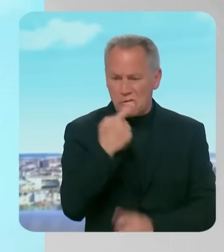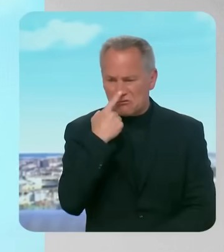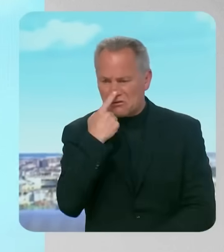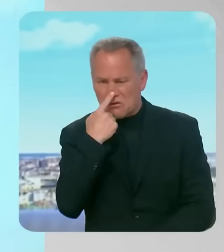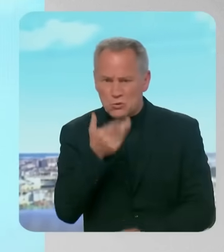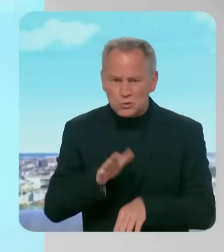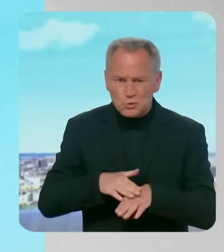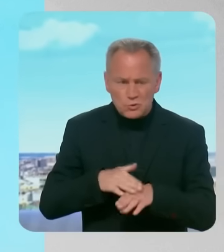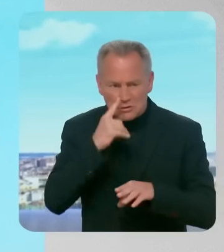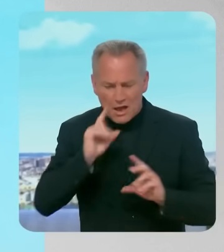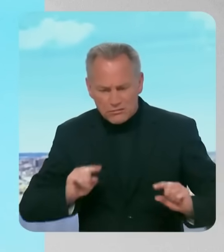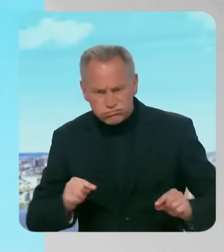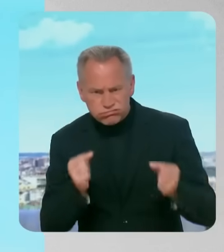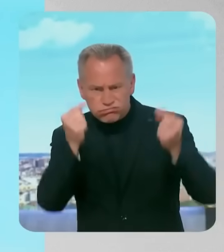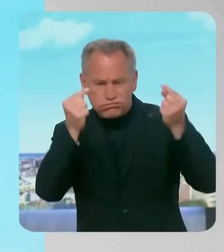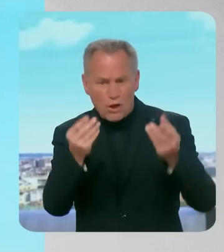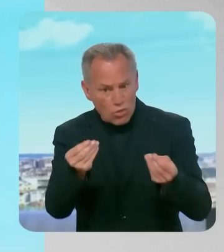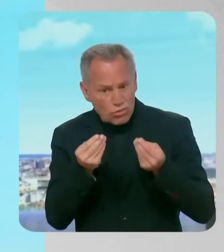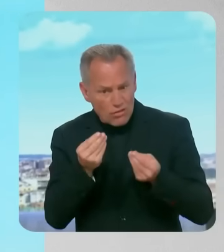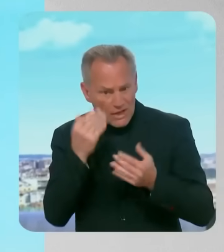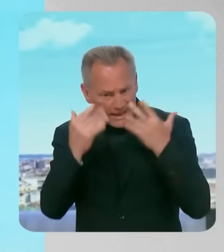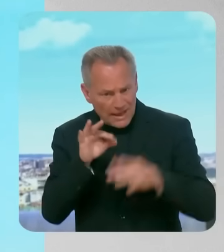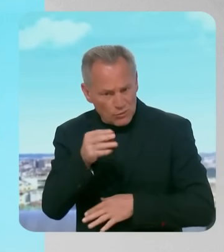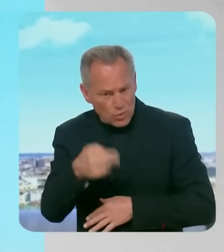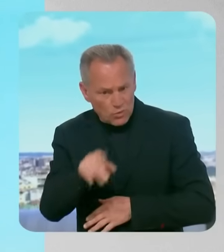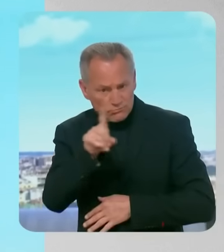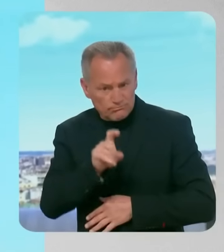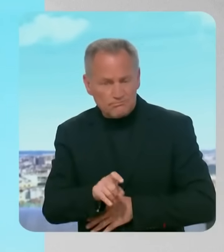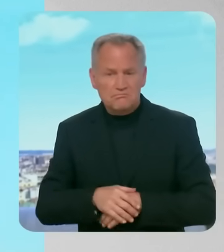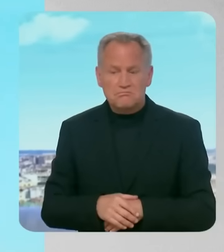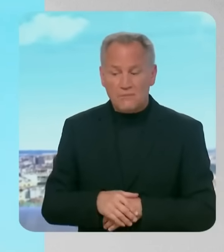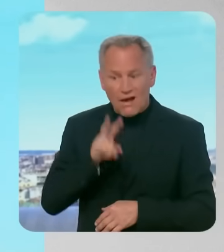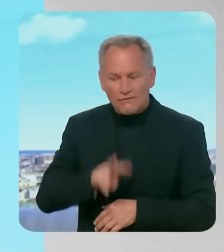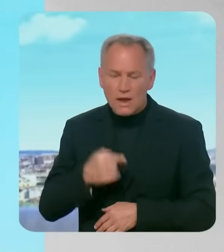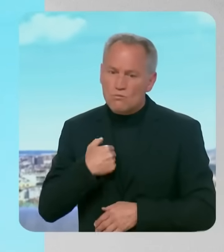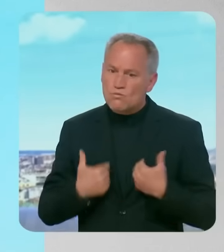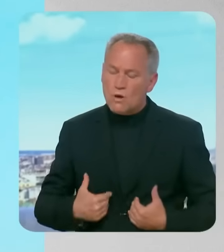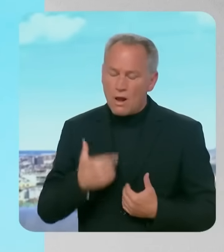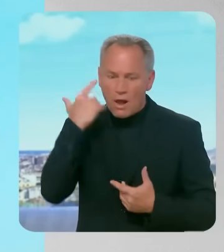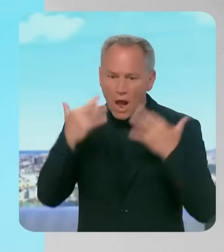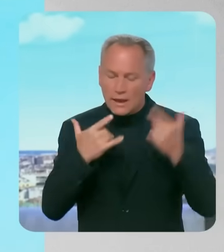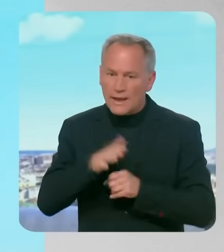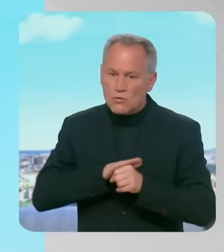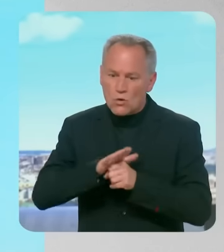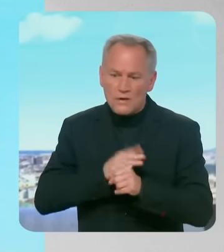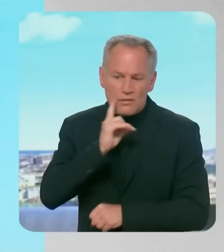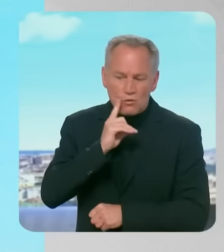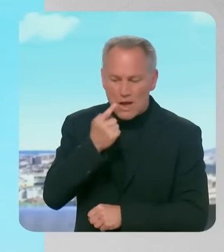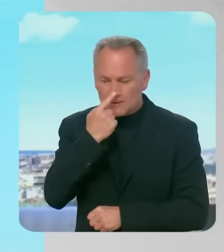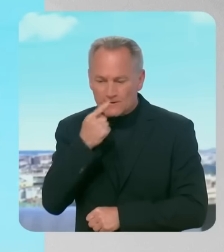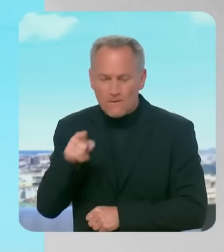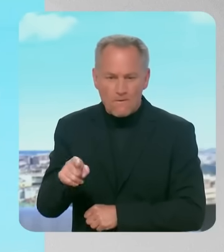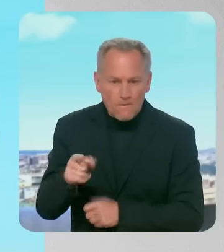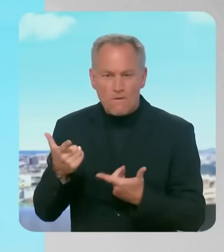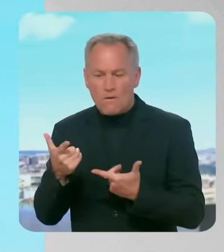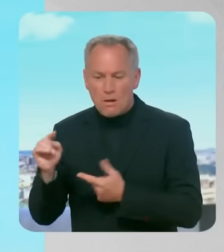Est-ce qu'elle vous inquiète ? Oui, elle m'inquiète terriblement. C'est l'escalade que l'on craignait, un risque d'embrasement de l'ensemble de la région, de riposte en